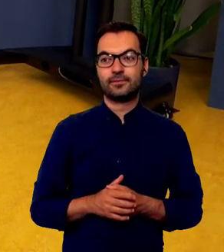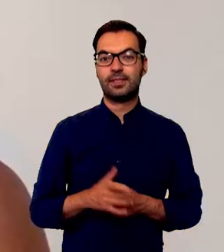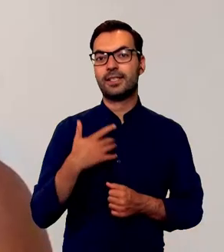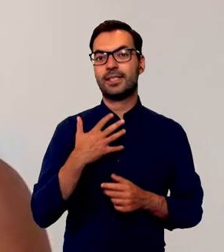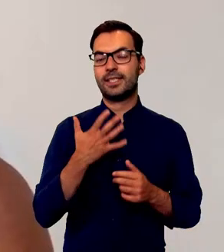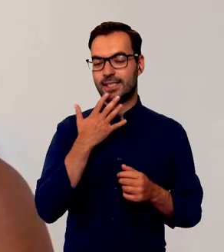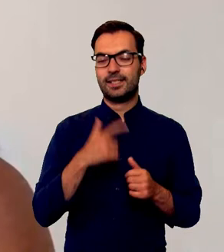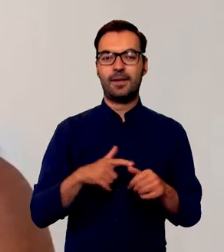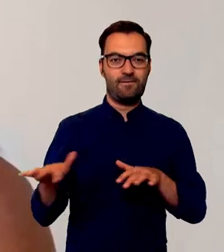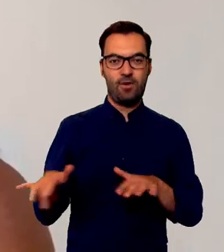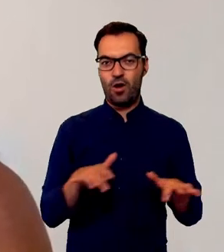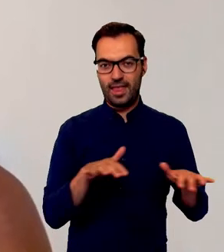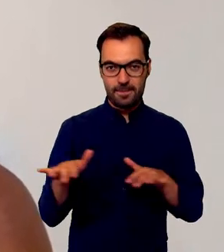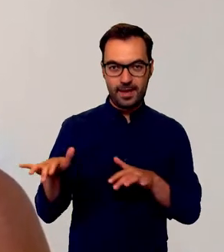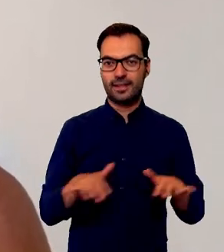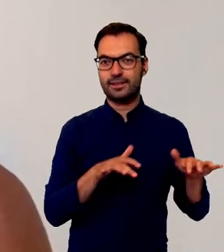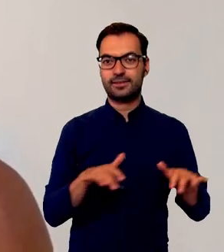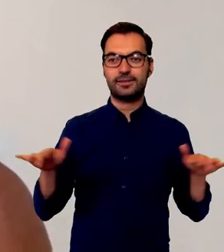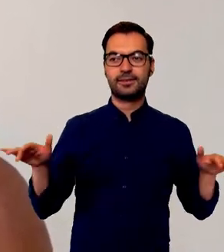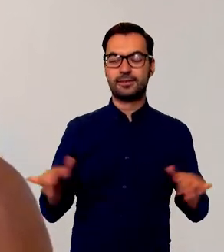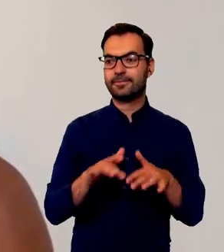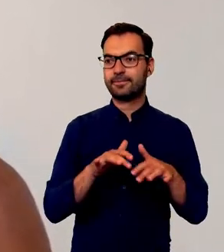Natomiast chciałam się nauczyć grać na fortepianie